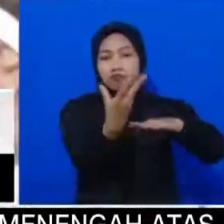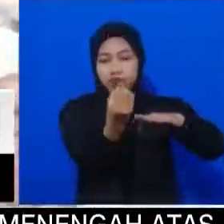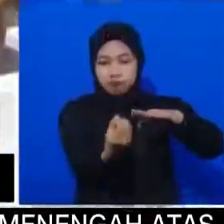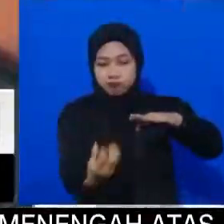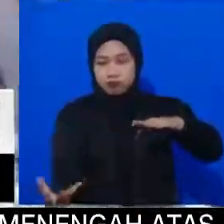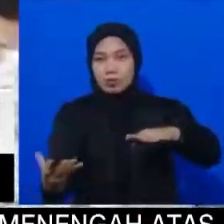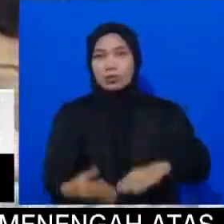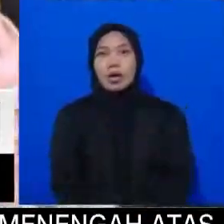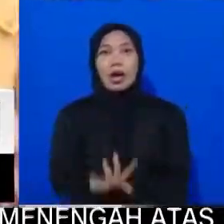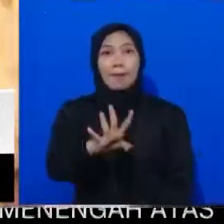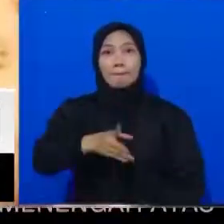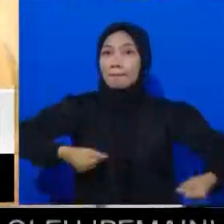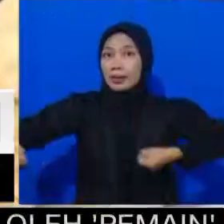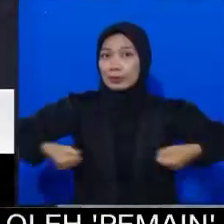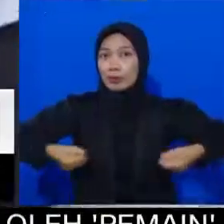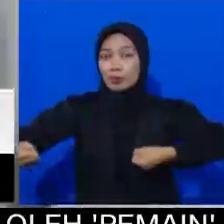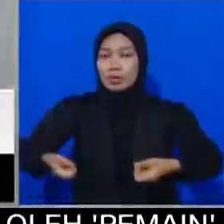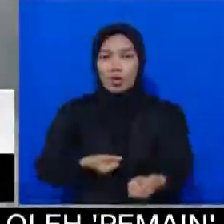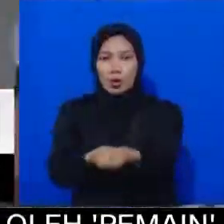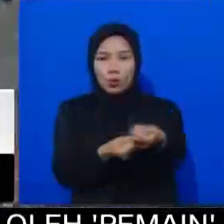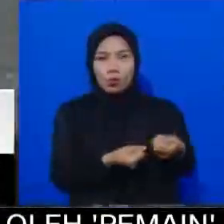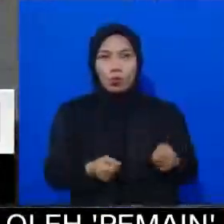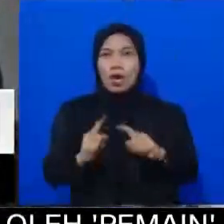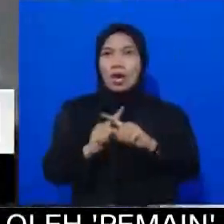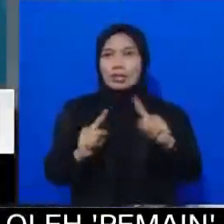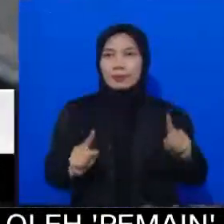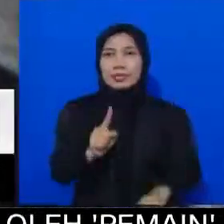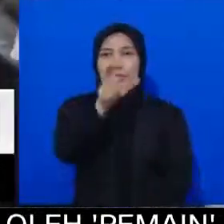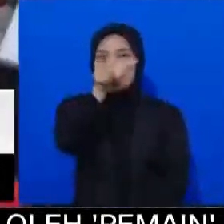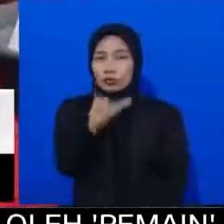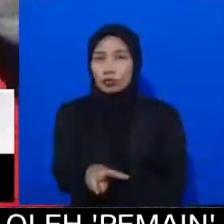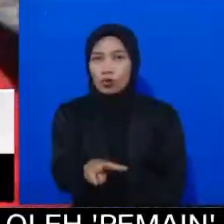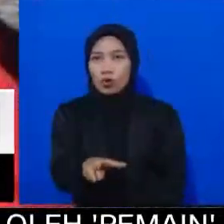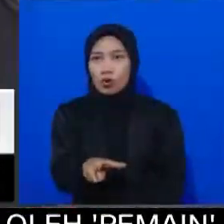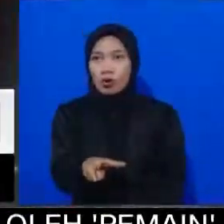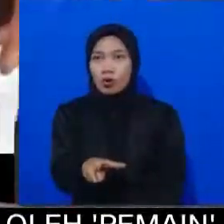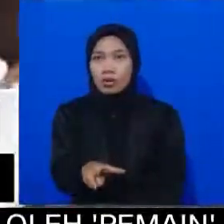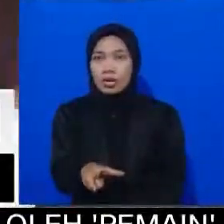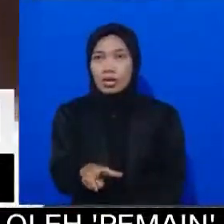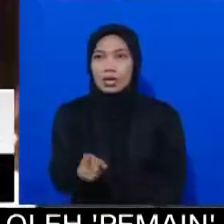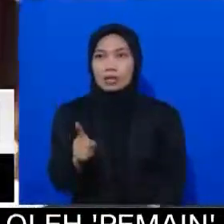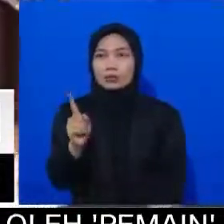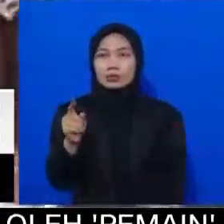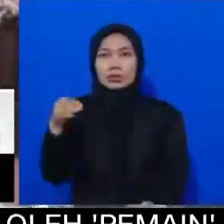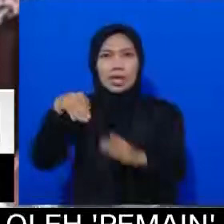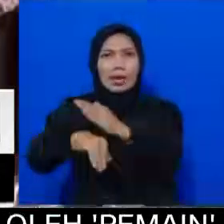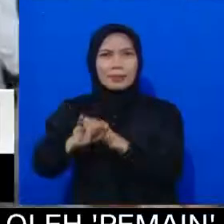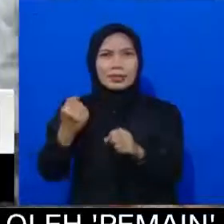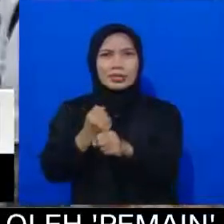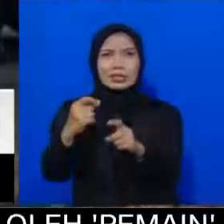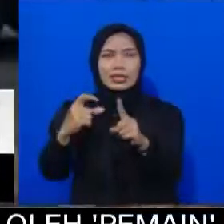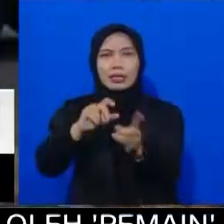berhasil memadamkan api. Namun seorang pasien yang baru masuk dan masih berada di ruang IGD meninggal dunia. Pihak rumah sakit belum